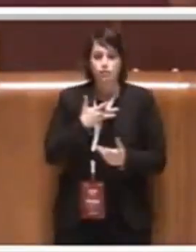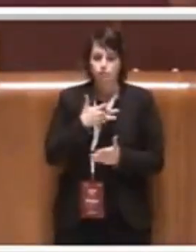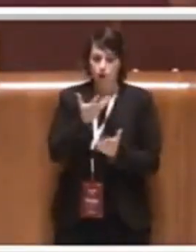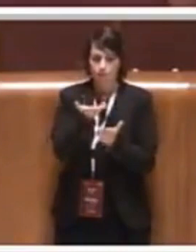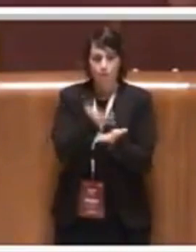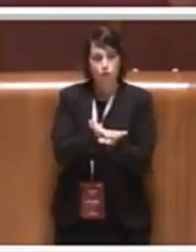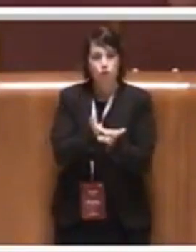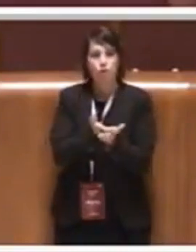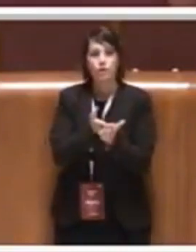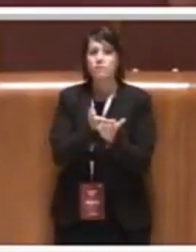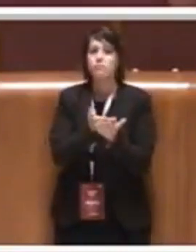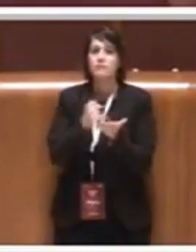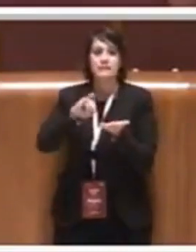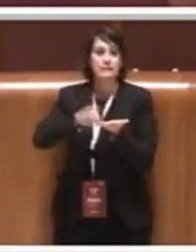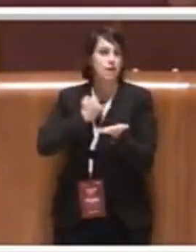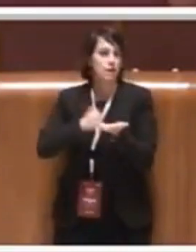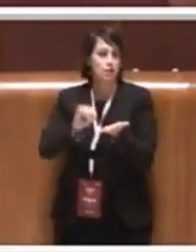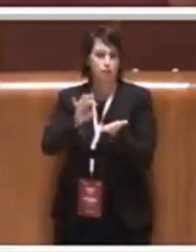ha